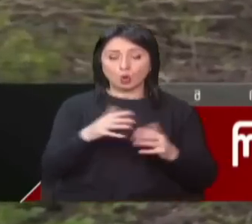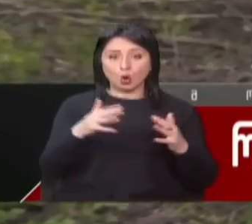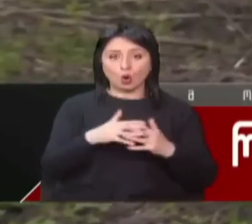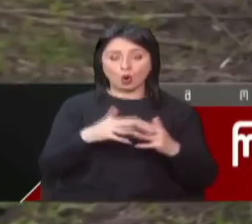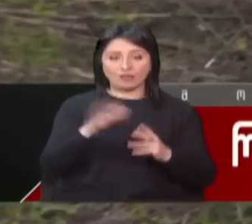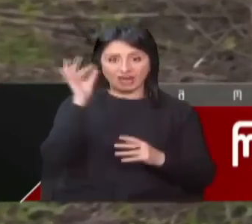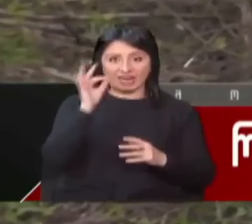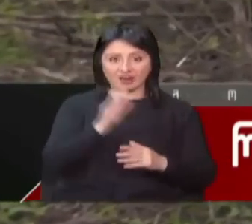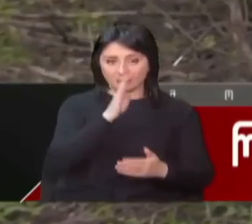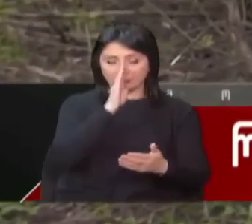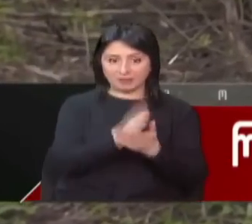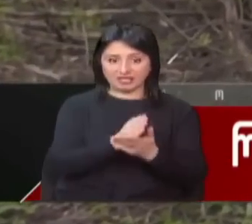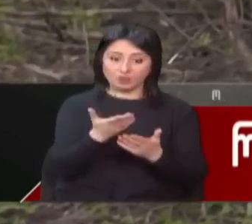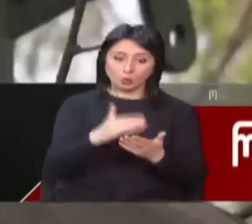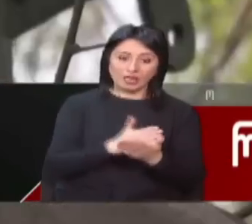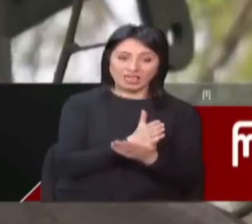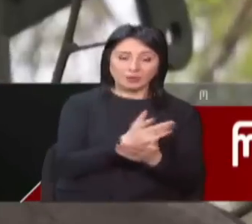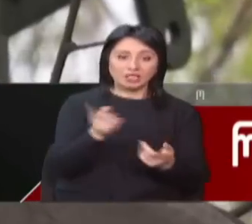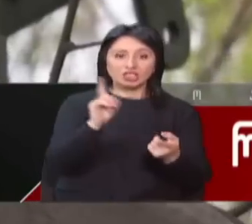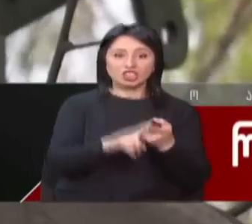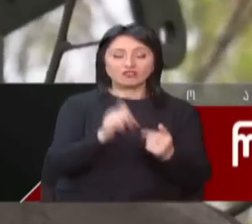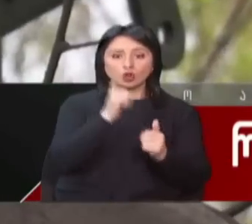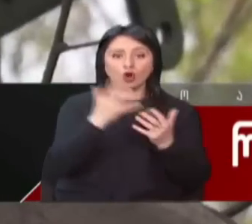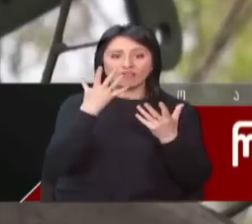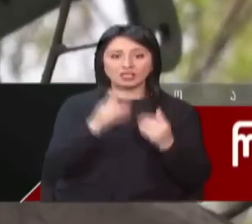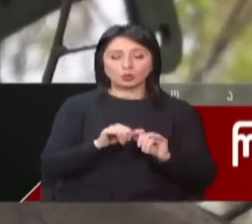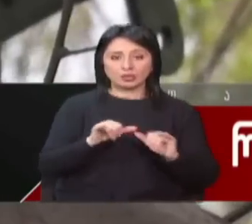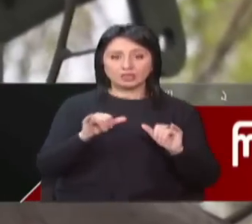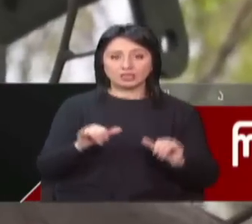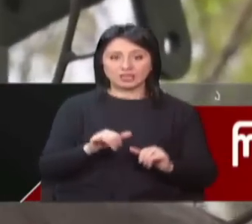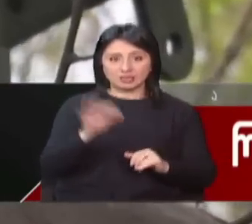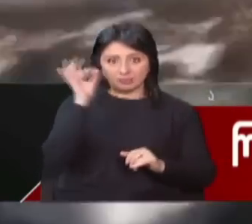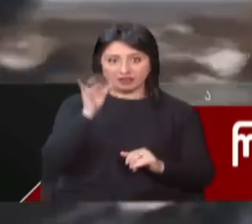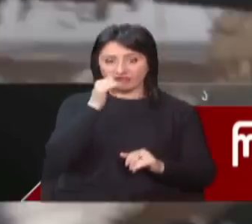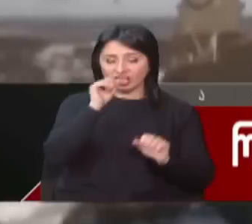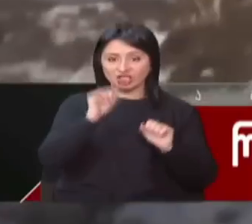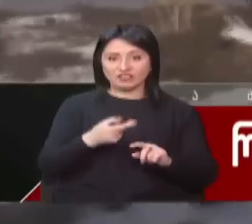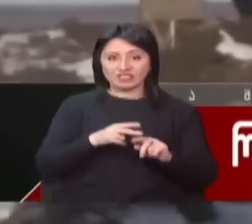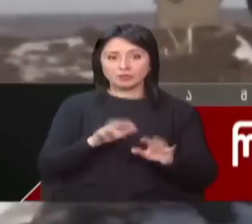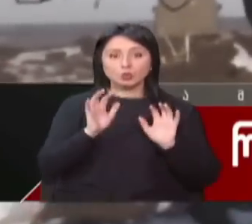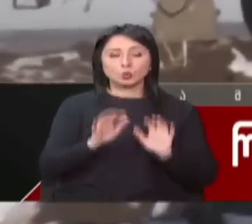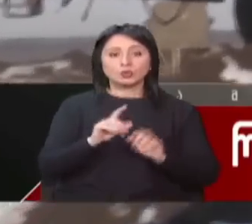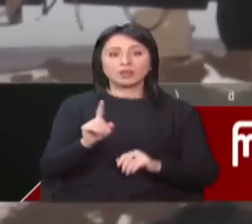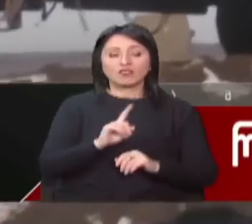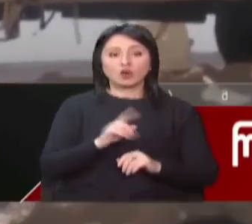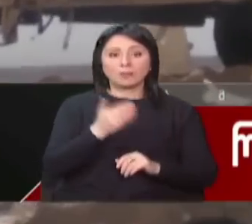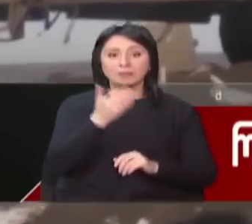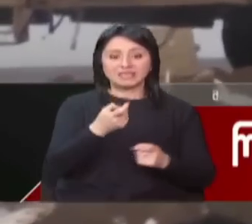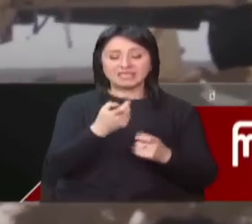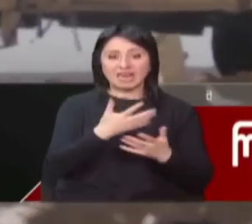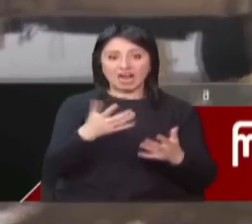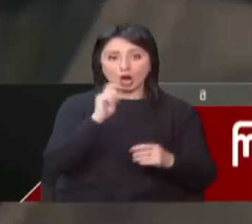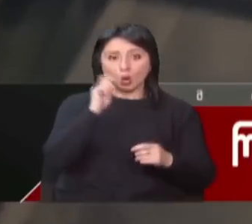ომში გერმანიის პირდაპირი თუ ირიბი ჩართულობა ყოველდღიურად იზრდება და ლინი ვერ შეძლებს იმის უზრუნველყოფას, რომ მისი